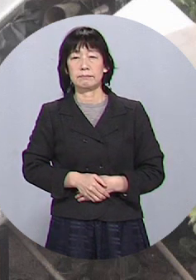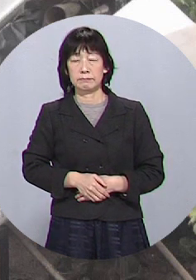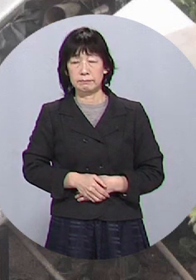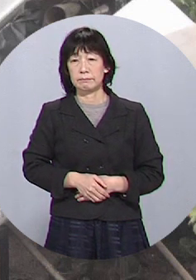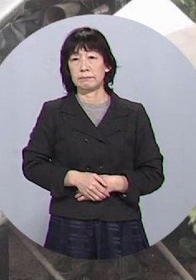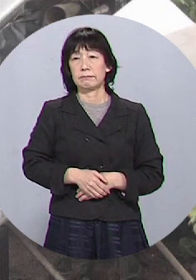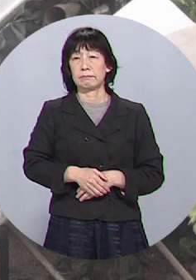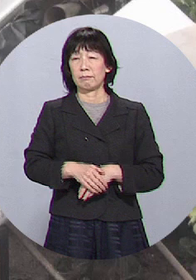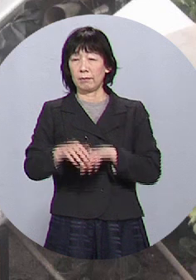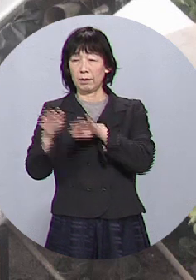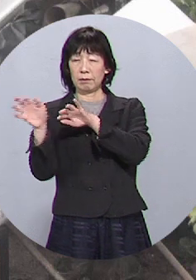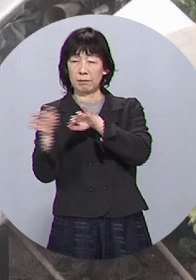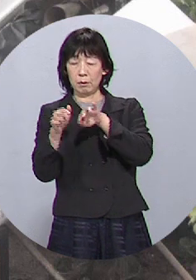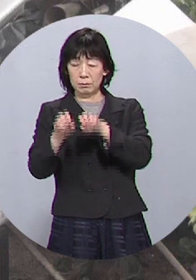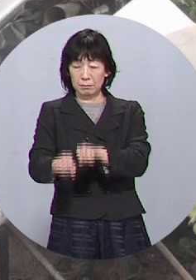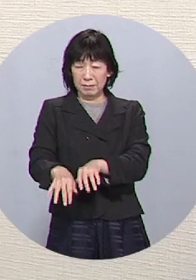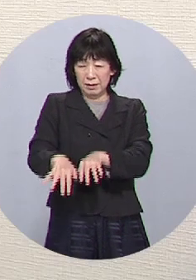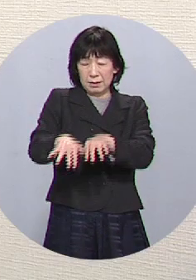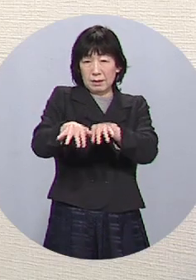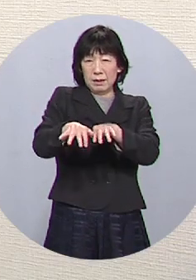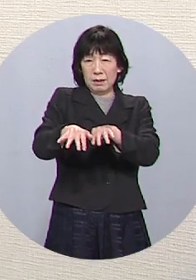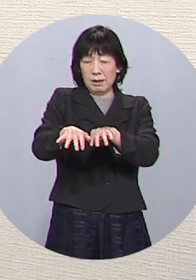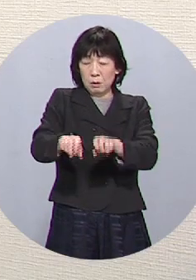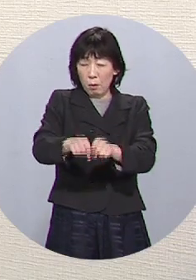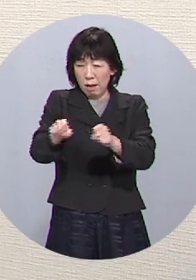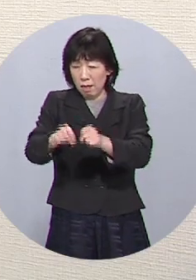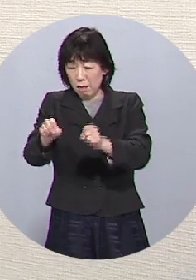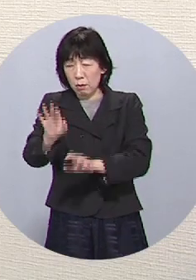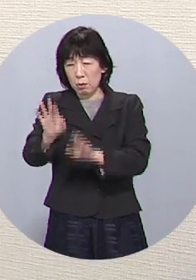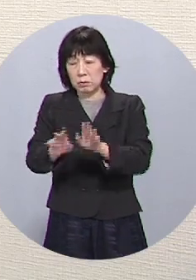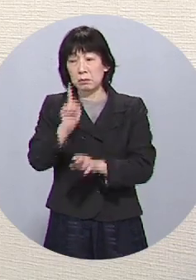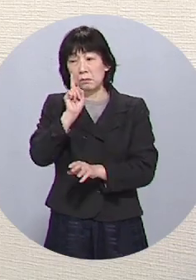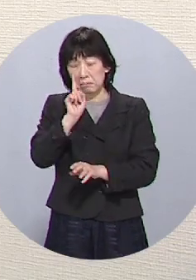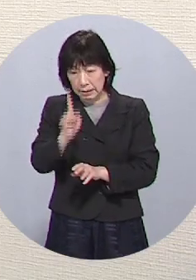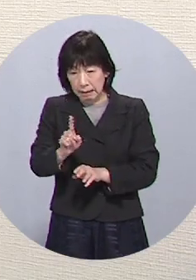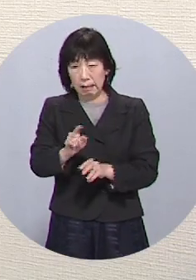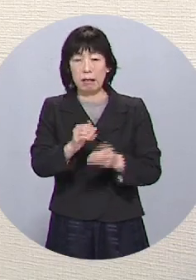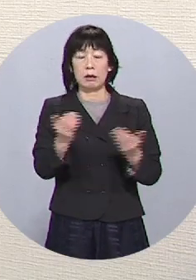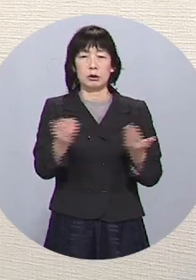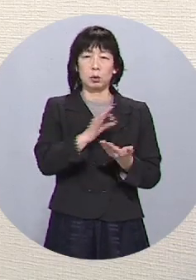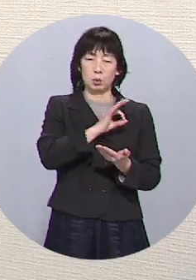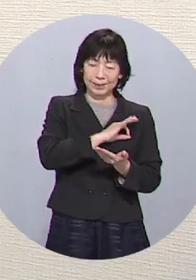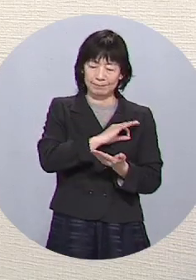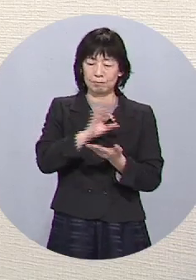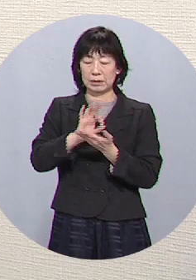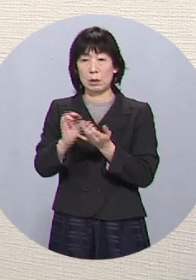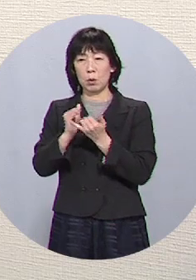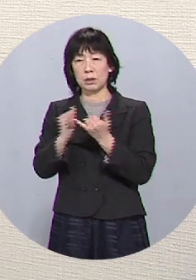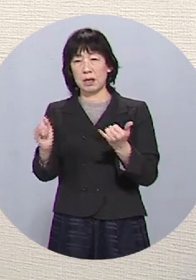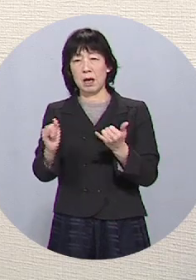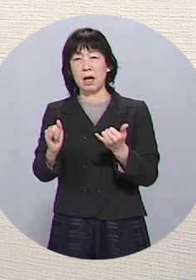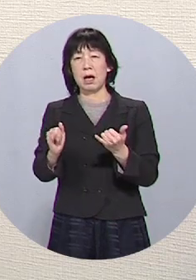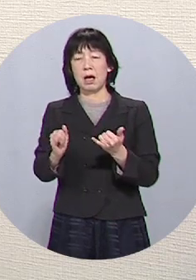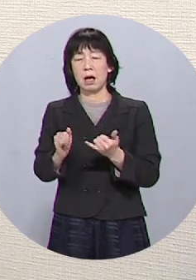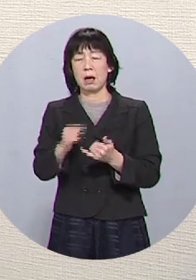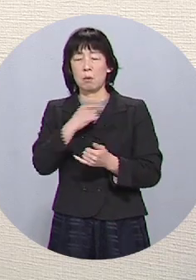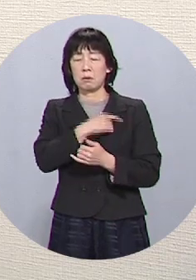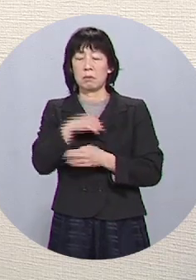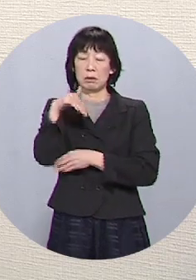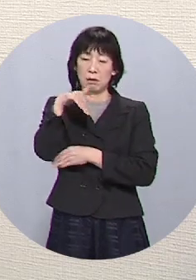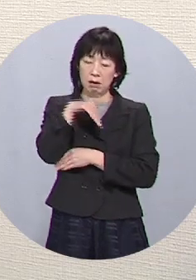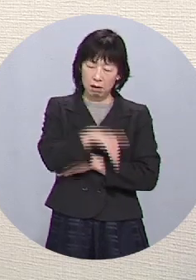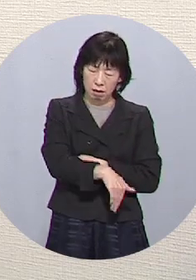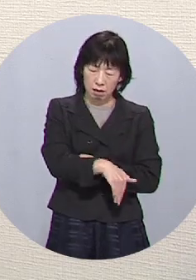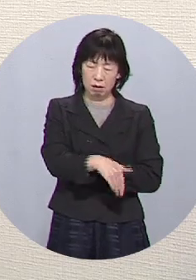こう光景を目の当たりにしてですね職員も利用者さんもですね非常に落胆した姿というの